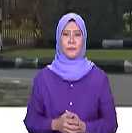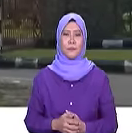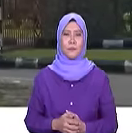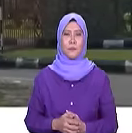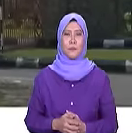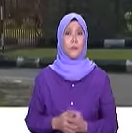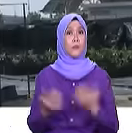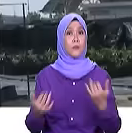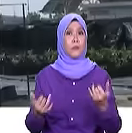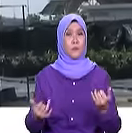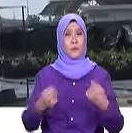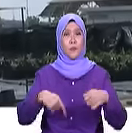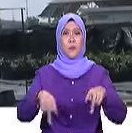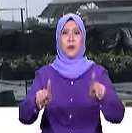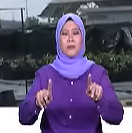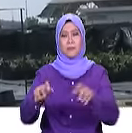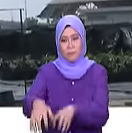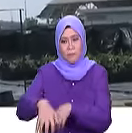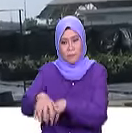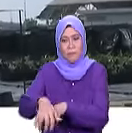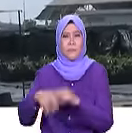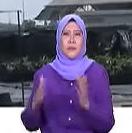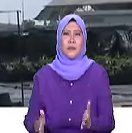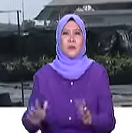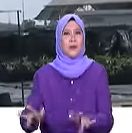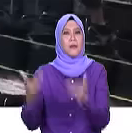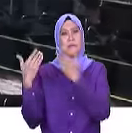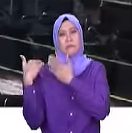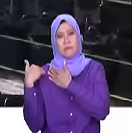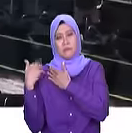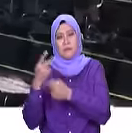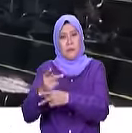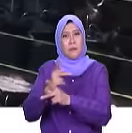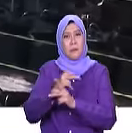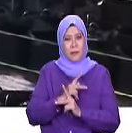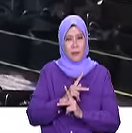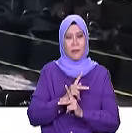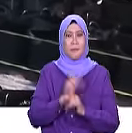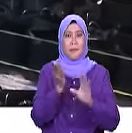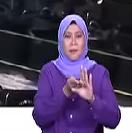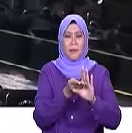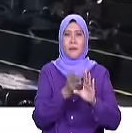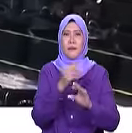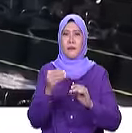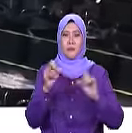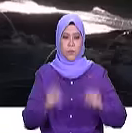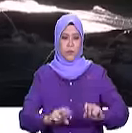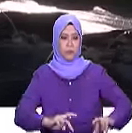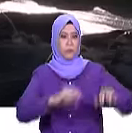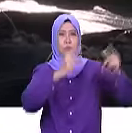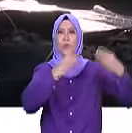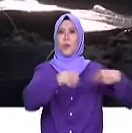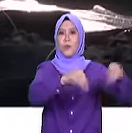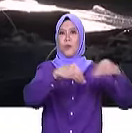Perkara itu dilihat sebagai peluang untuk peneroka mengurangkan beban hutang pinjaman mereka sekaligus meningkatkan produktiviti hasil